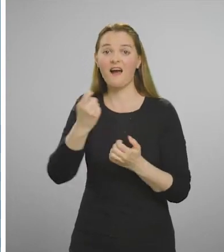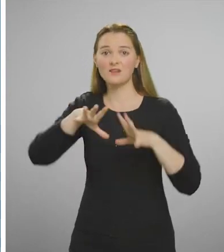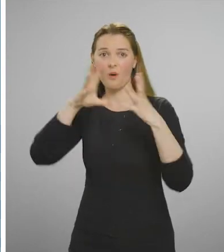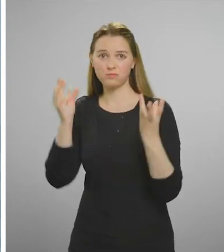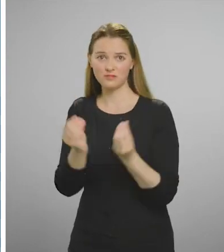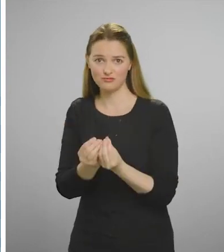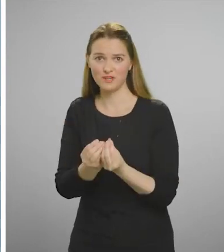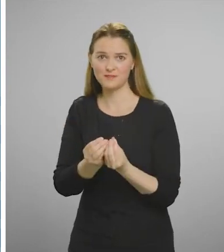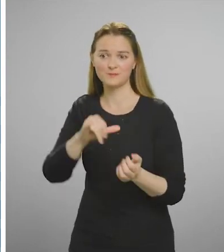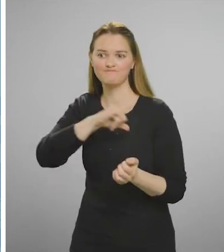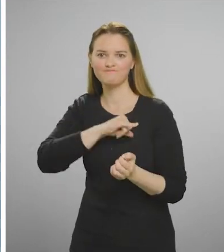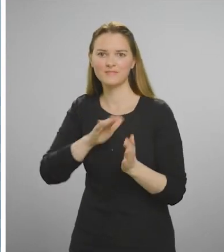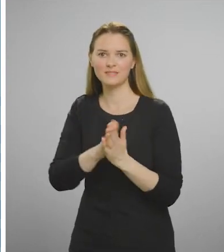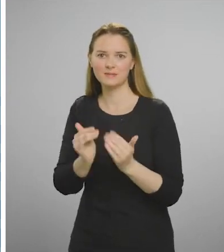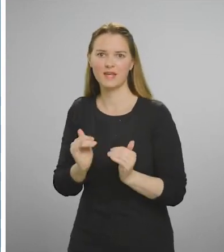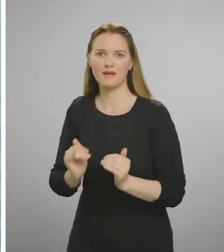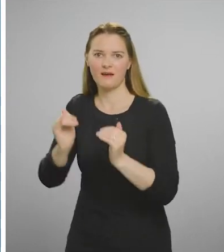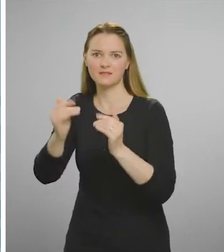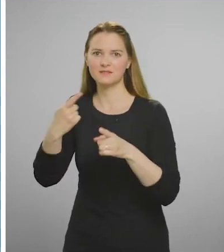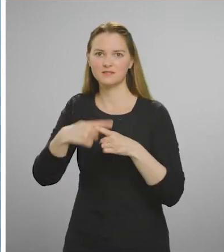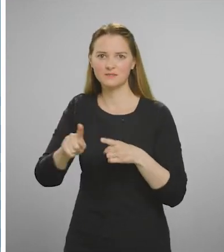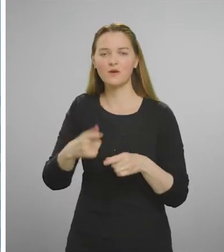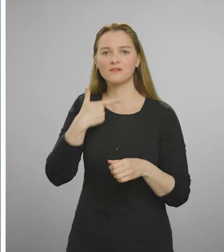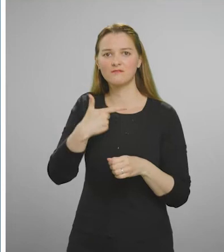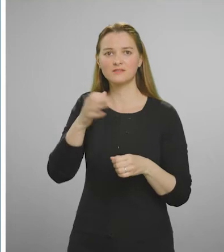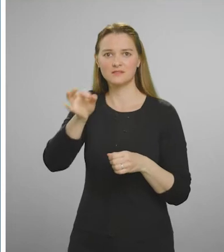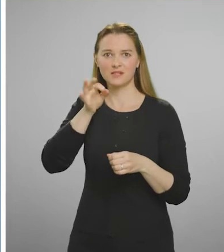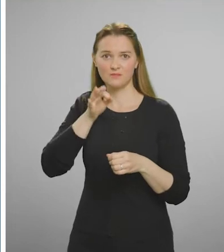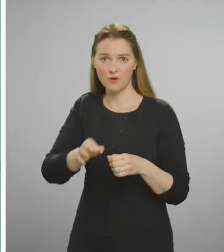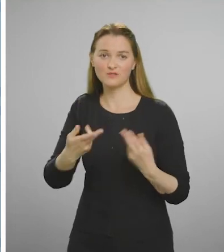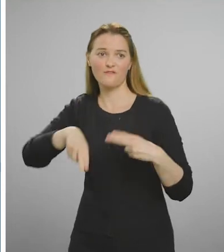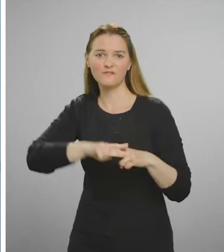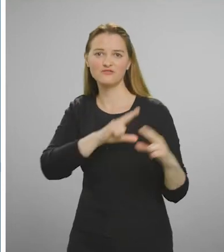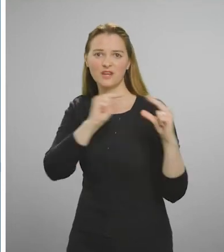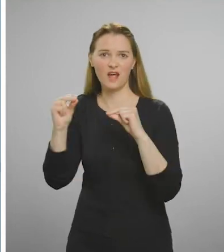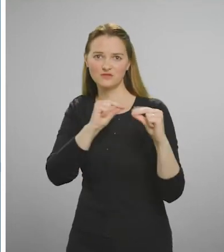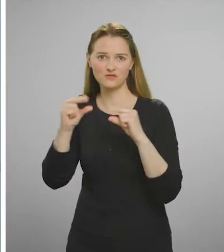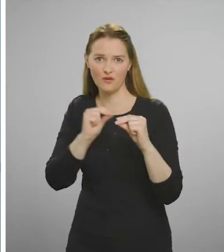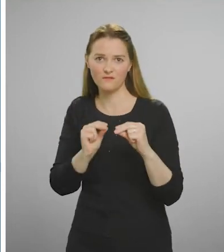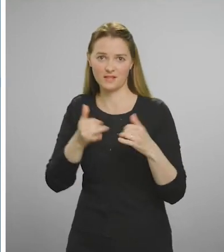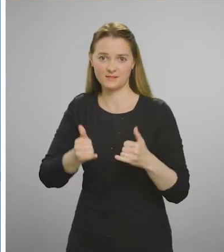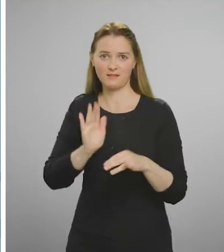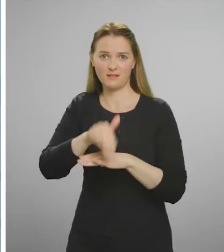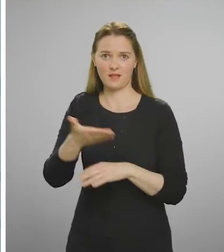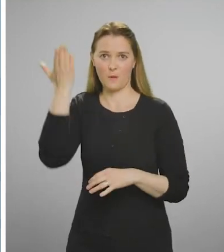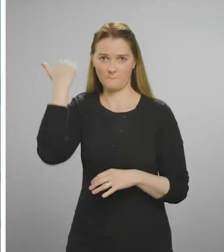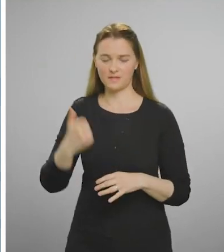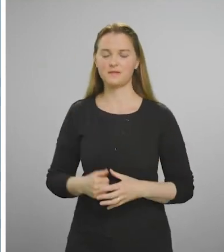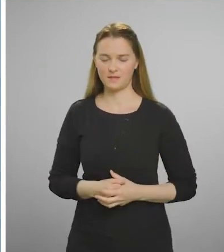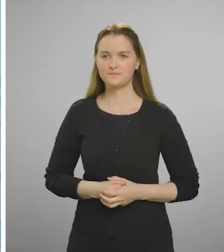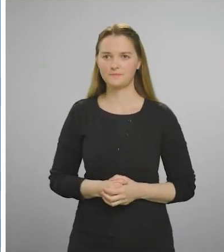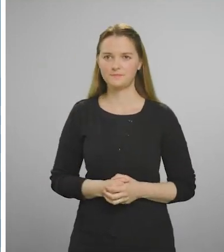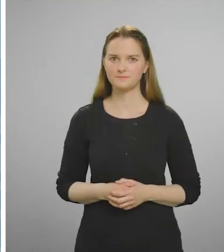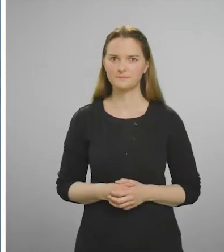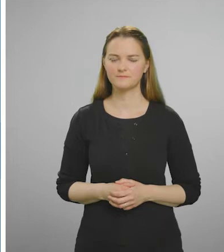za knjigama ipak narastao, s obzirom na to da se 20% ispitanih informiralo i razgovaralo o knjigama više nego prije